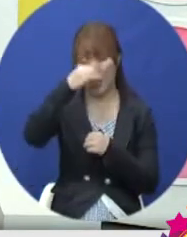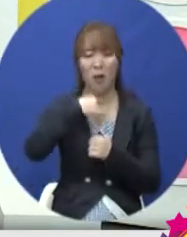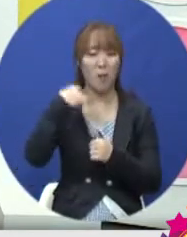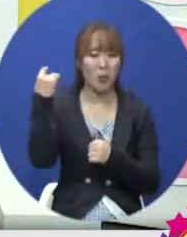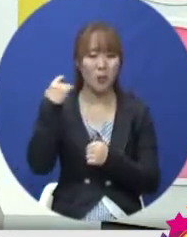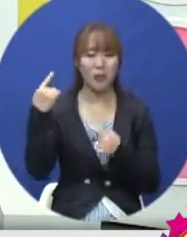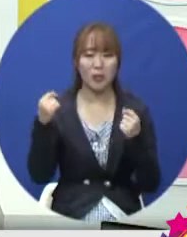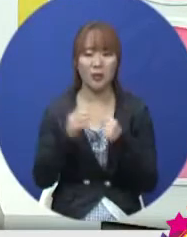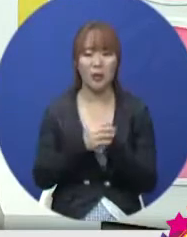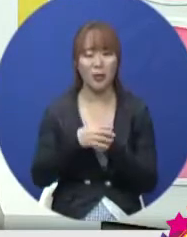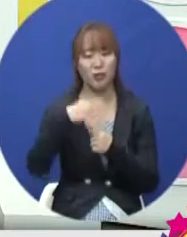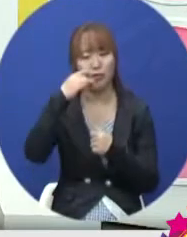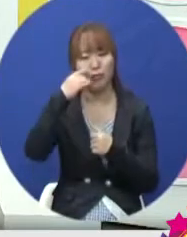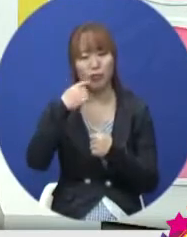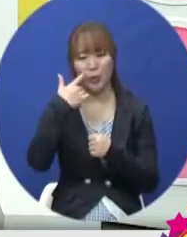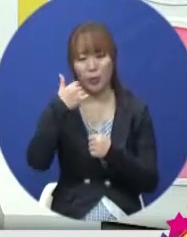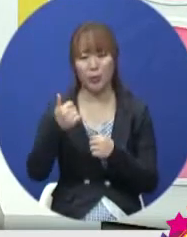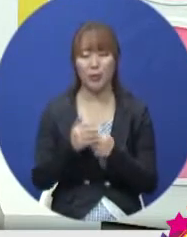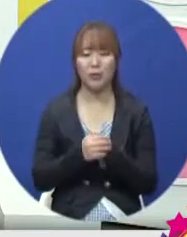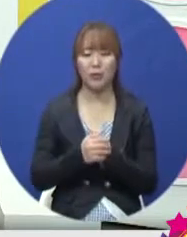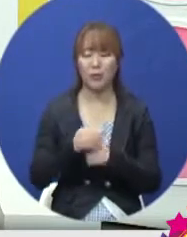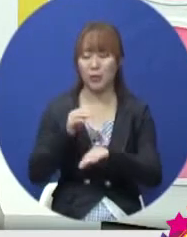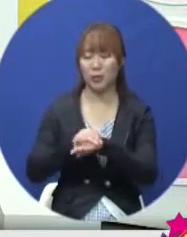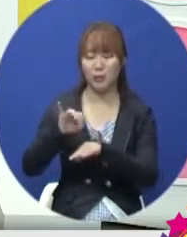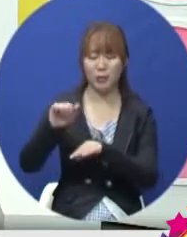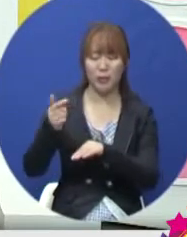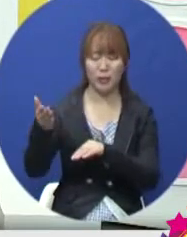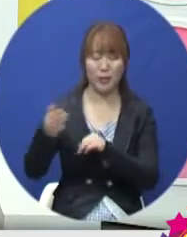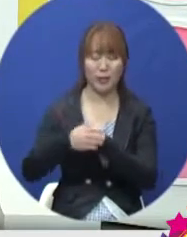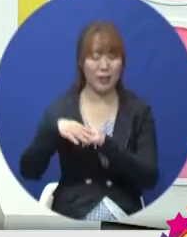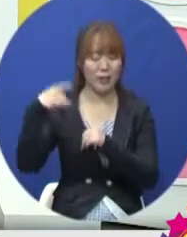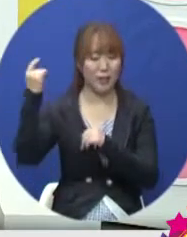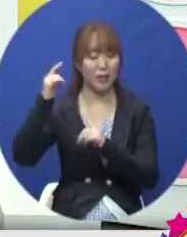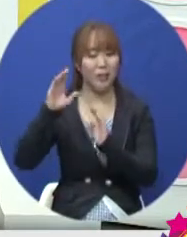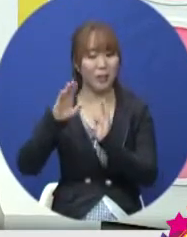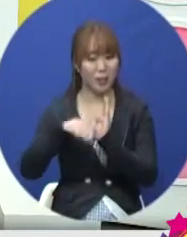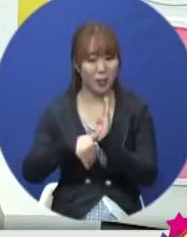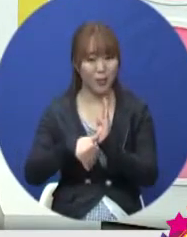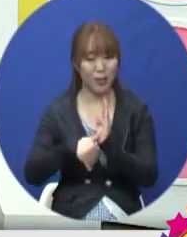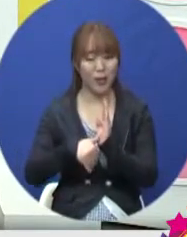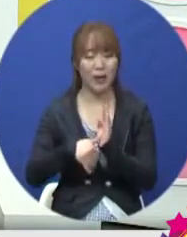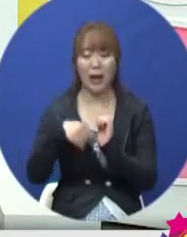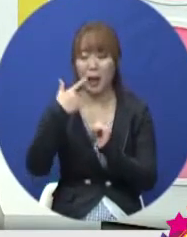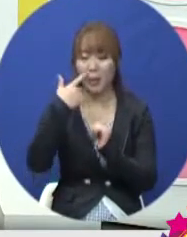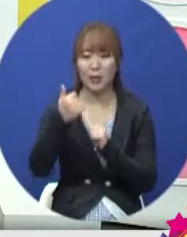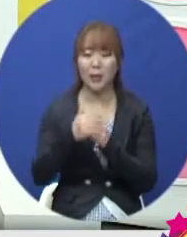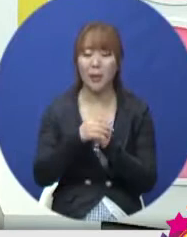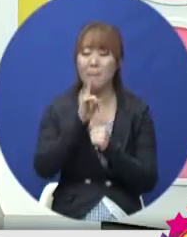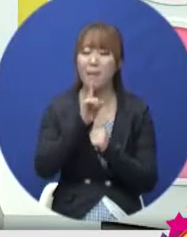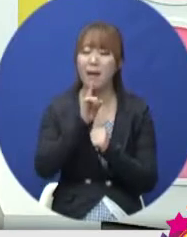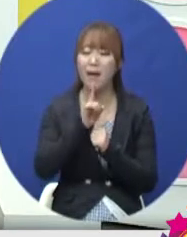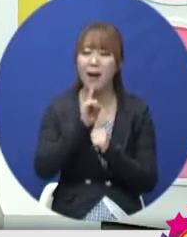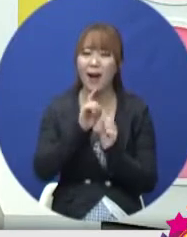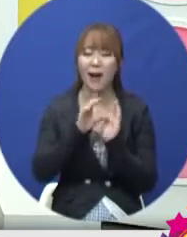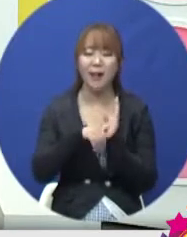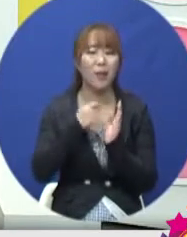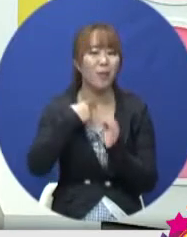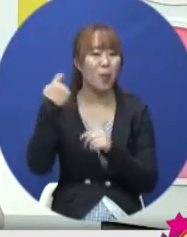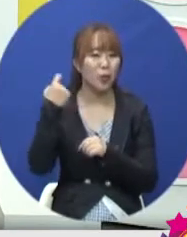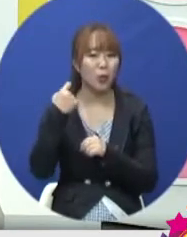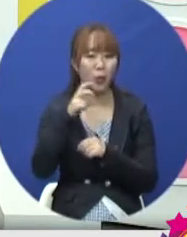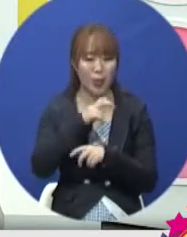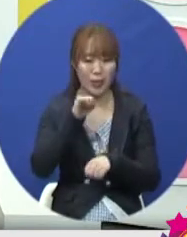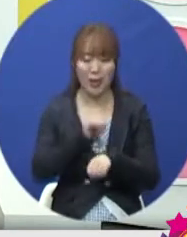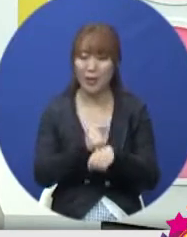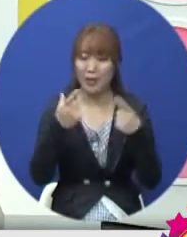네. 야 궁금합니다, 아버님. 네, 우리 손민 씨가 들으시기에도 예. 아버님 벌써 말씀하시는 그 목소리가